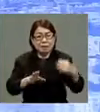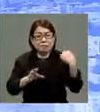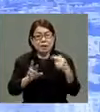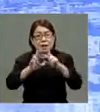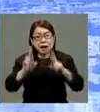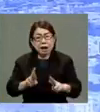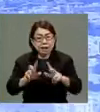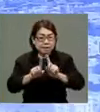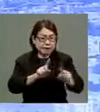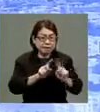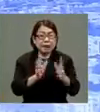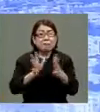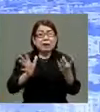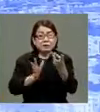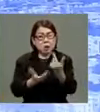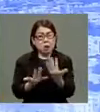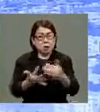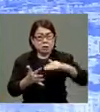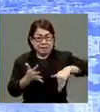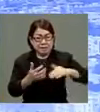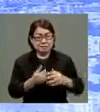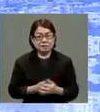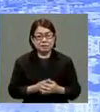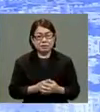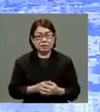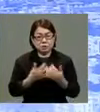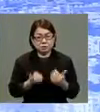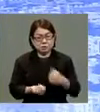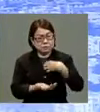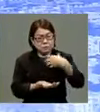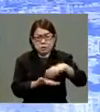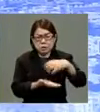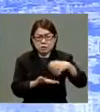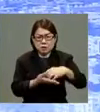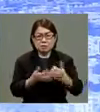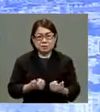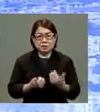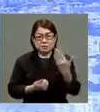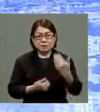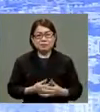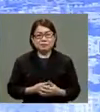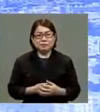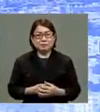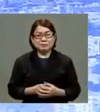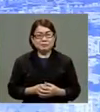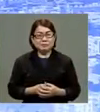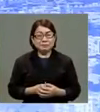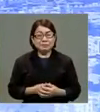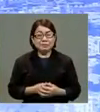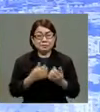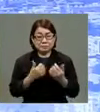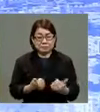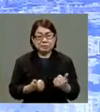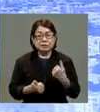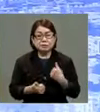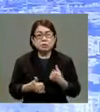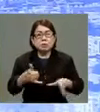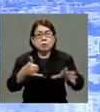ยแล้วนะครับครับผมมาโดยเร็วในการรายงานสถานการณ์วันนี้นะครับวันนี้พบเพิ่ม